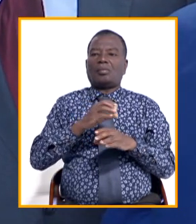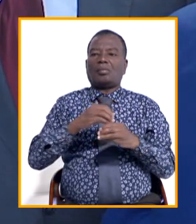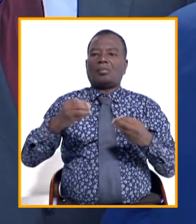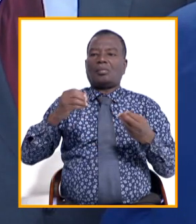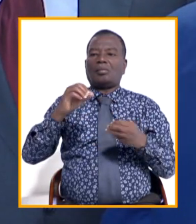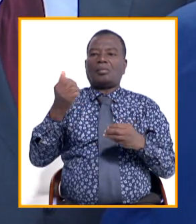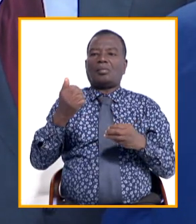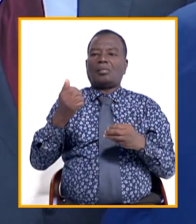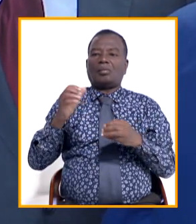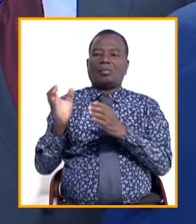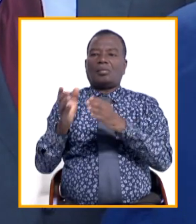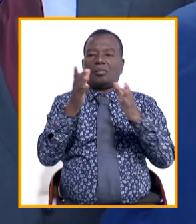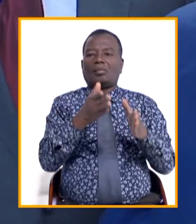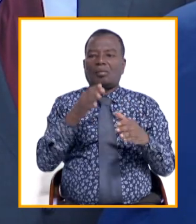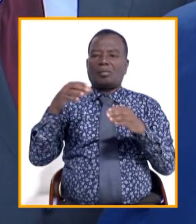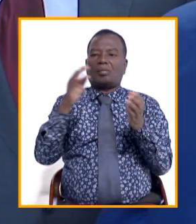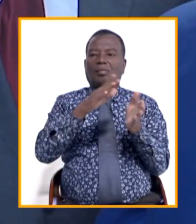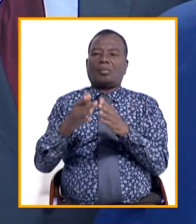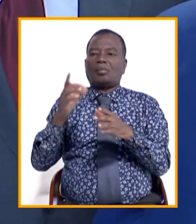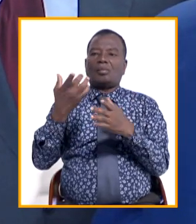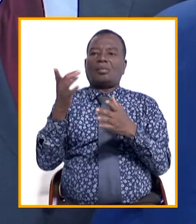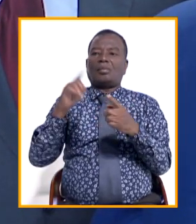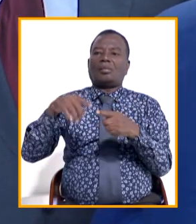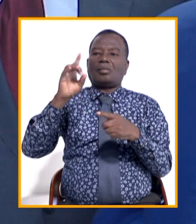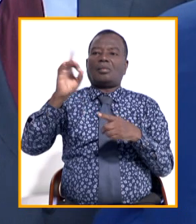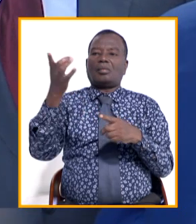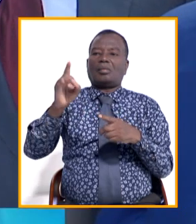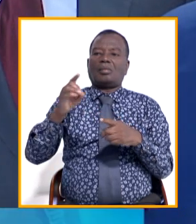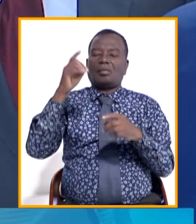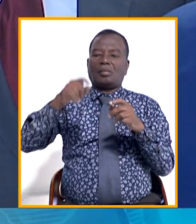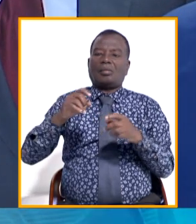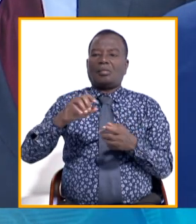à 18 ans. Donc il fallait l'harmoniser avec